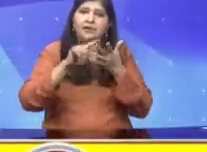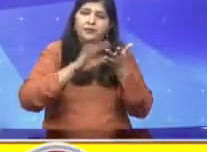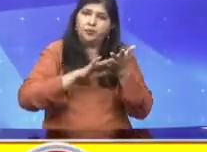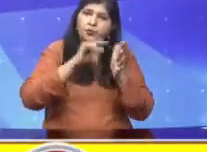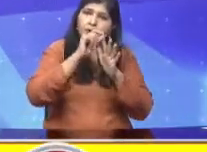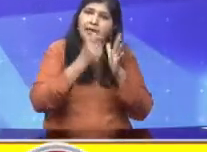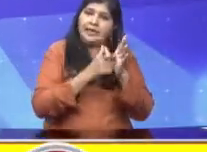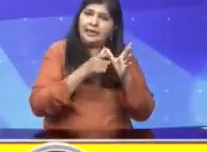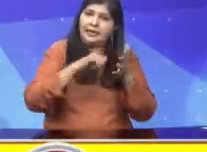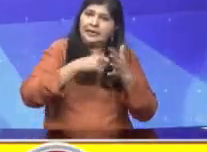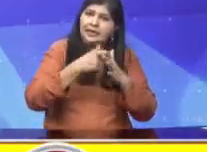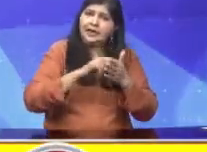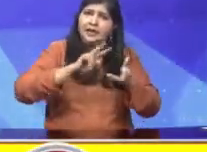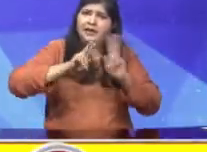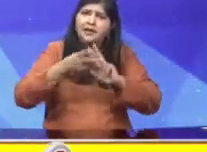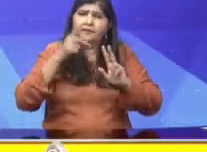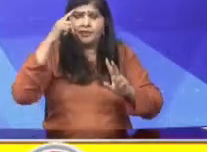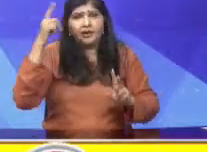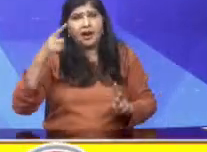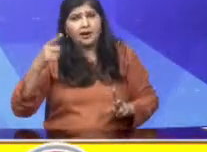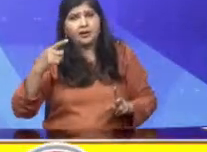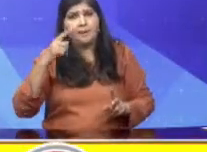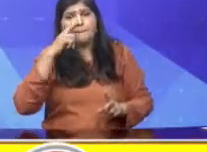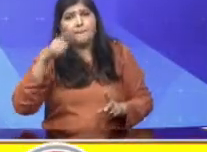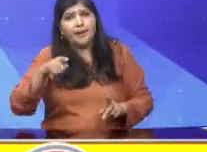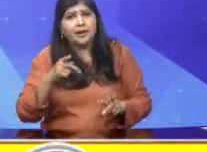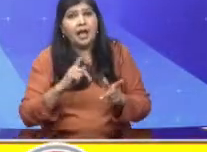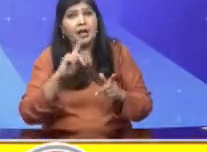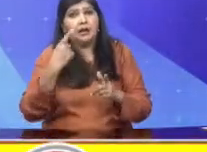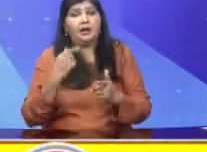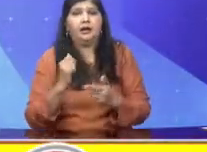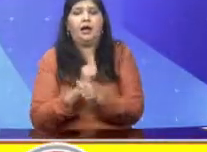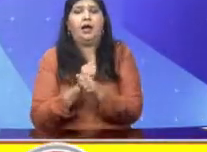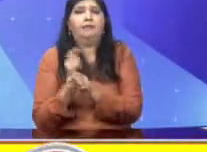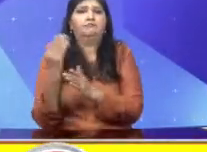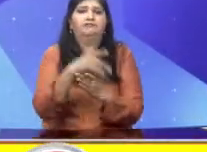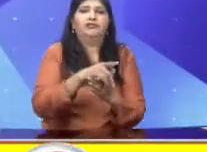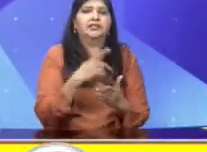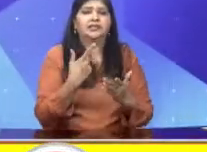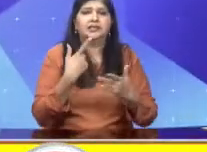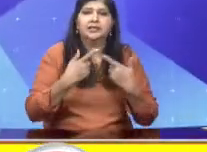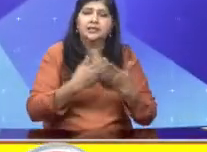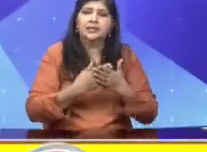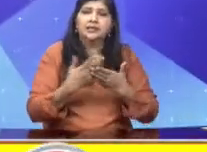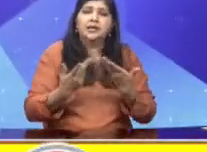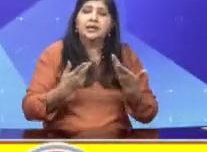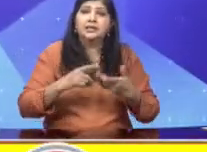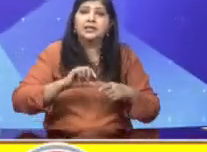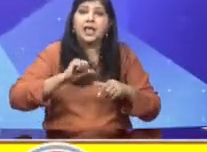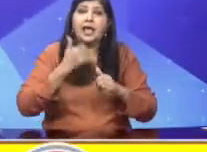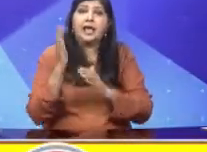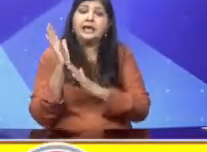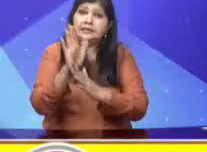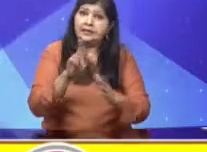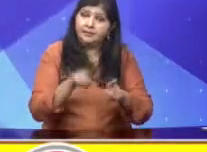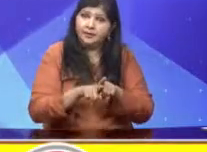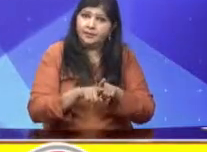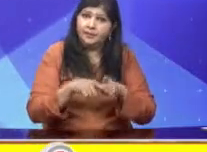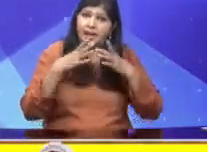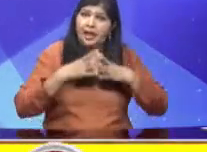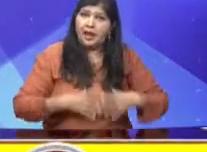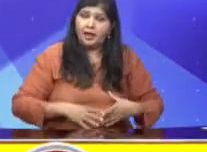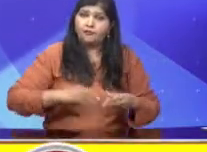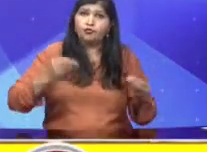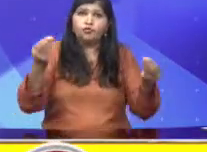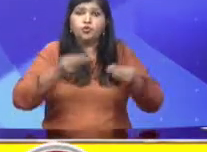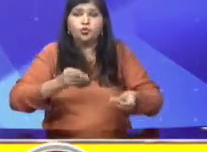यहां भी इस इनोवेटिव आइडिया को महिला हैं लीड कर रही है। साथियों ऐसे उधारन जीवन में